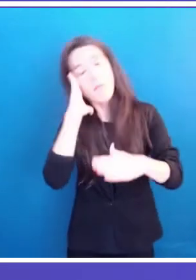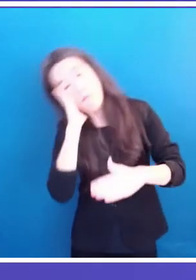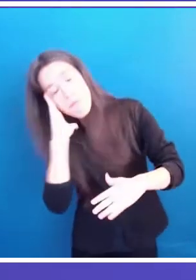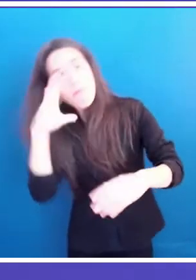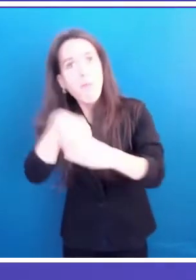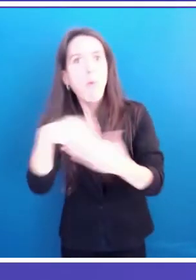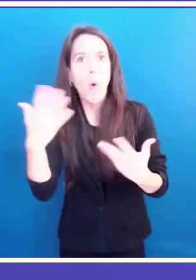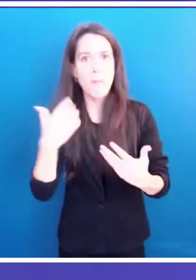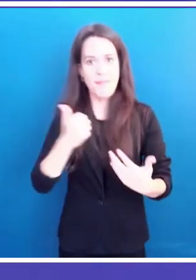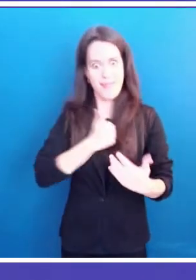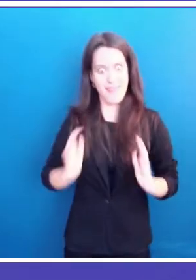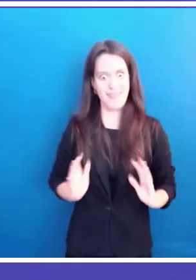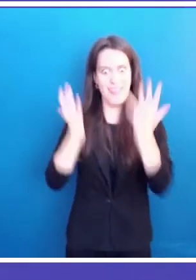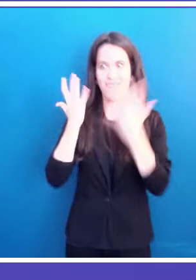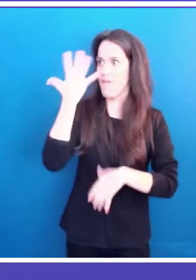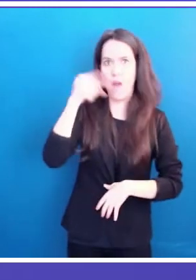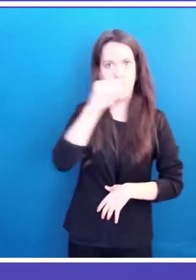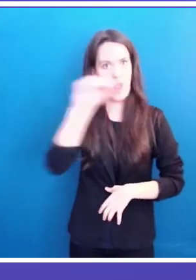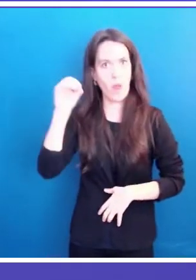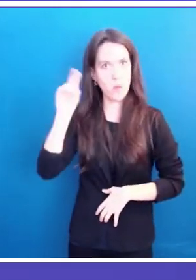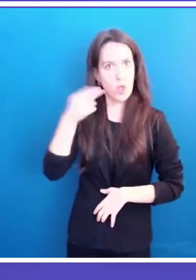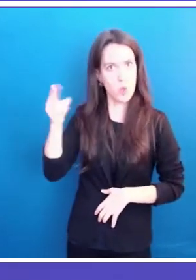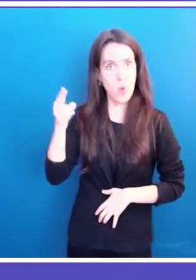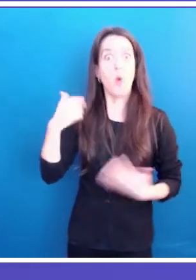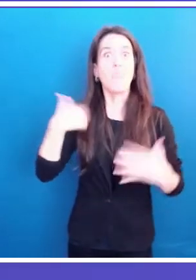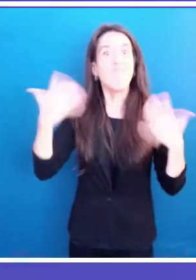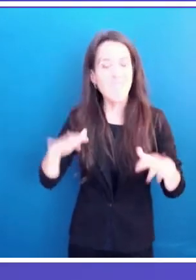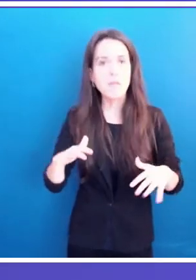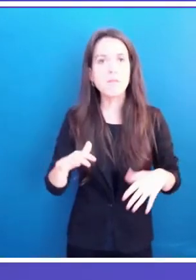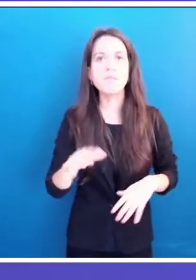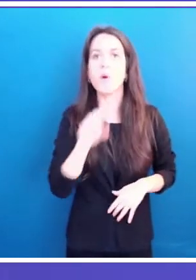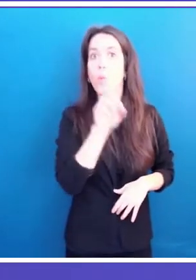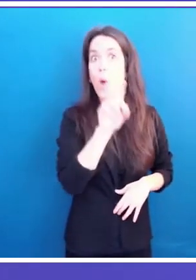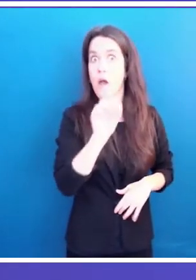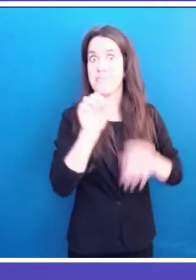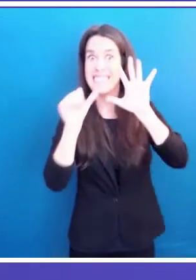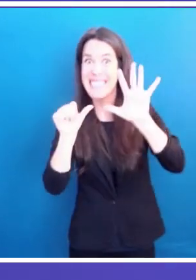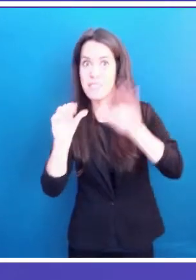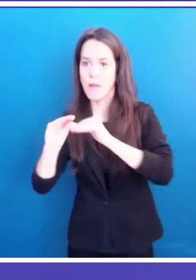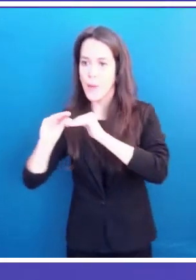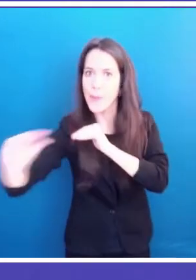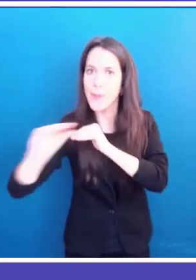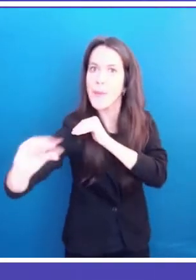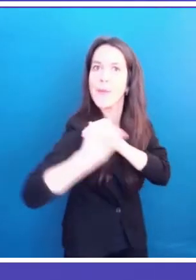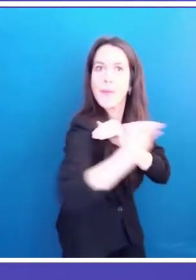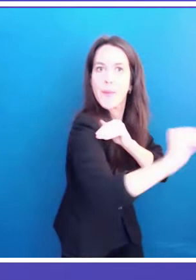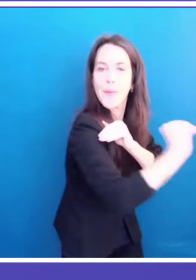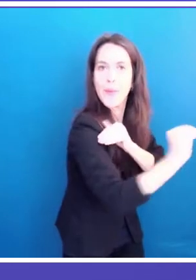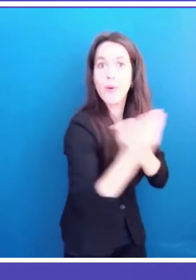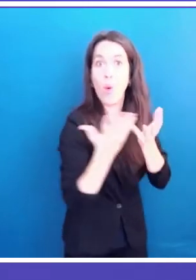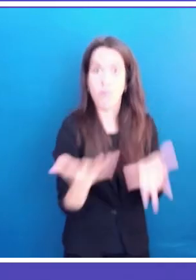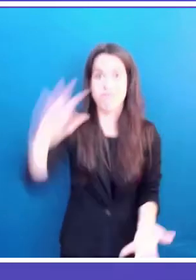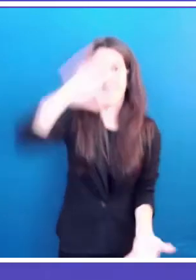الحلقة المفرغة من العنف مع إعادة تموضع النساء والفتيات عند الحاجة